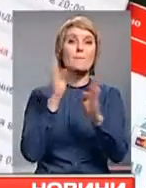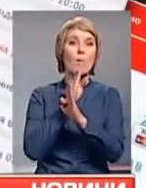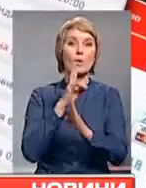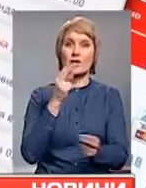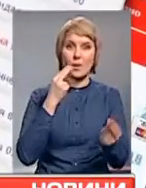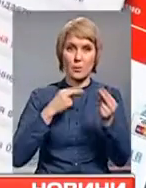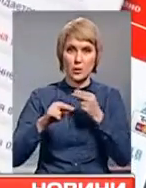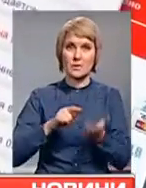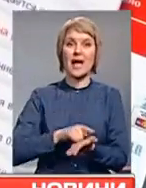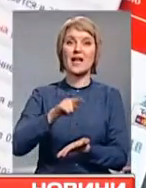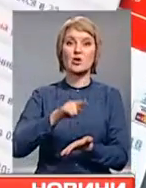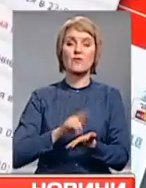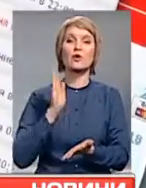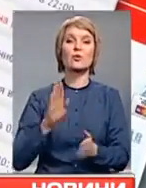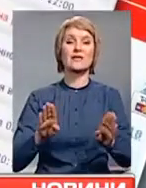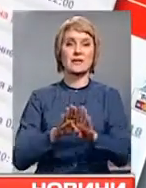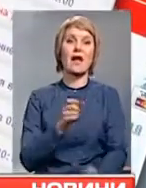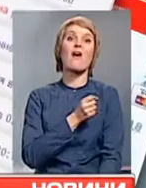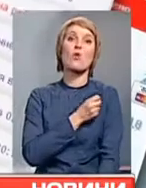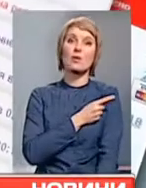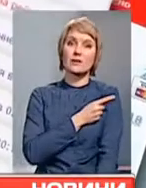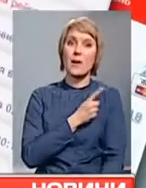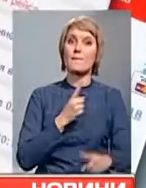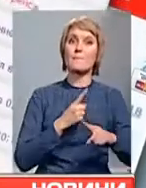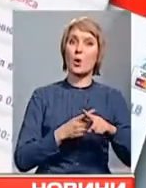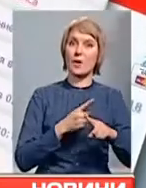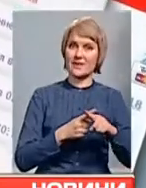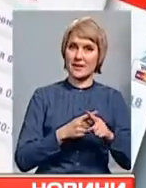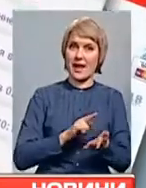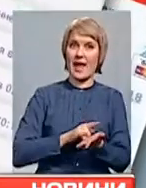закрити. А в Одесі половина рейсів скасовані, половина затримуються.